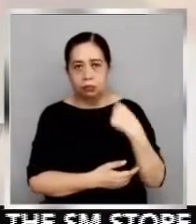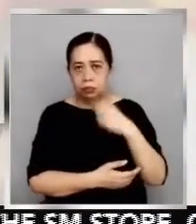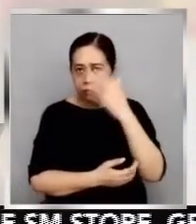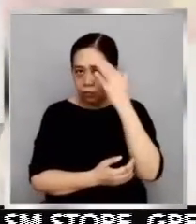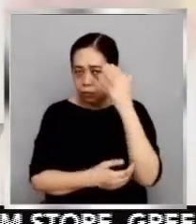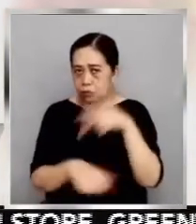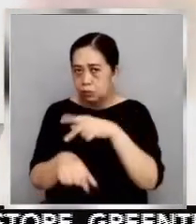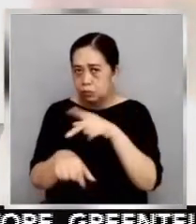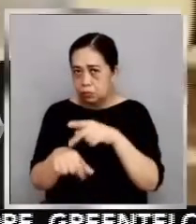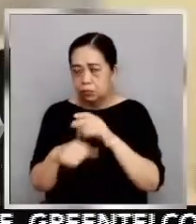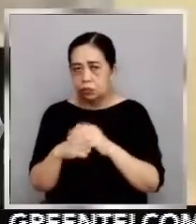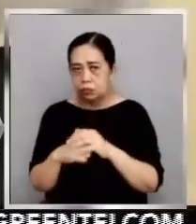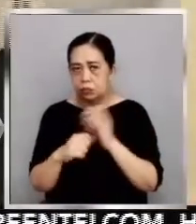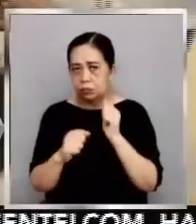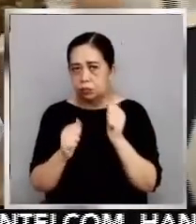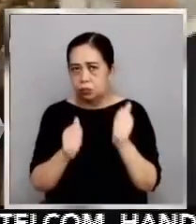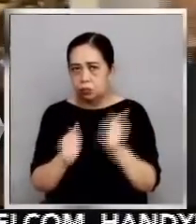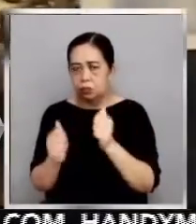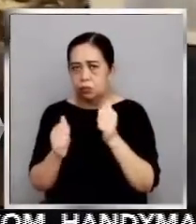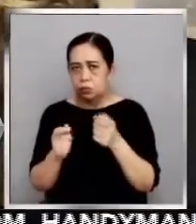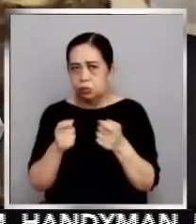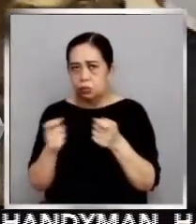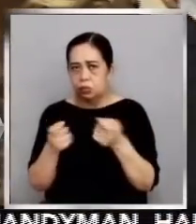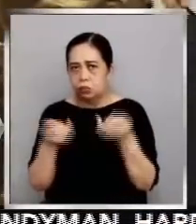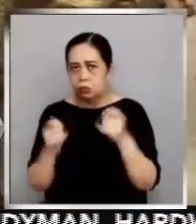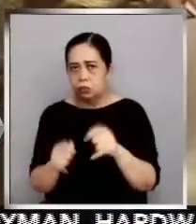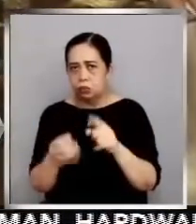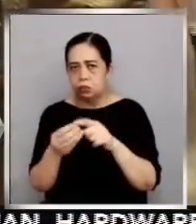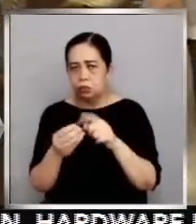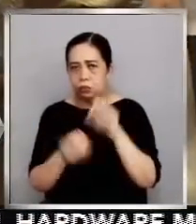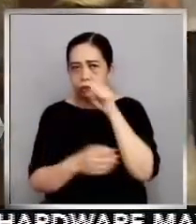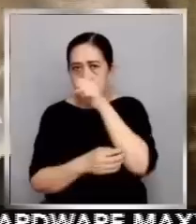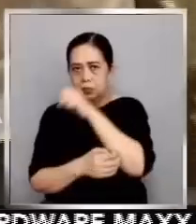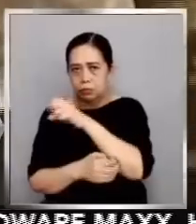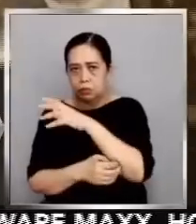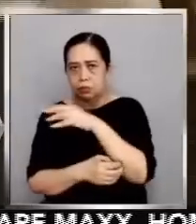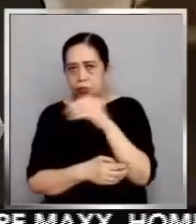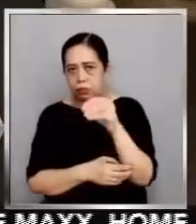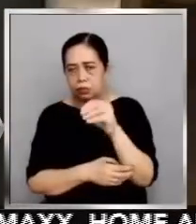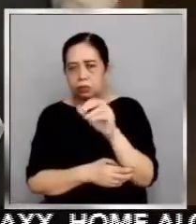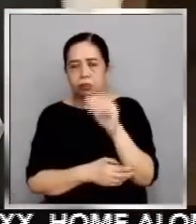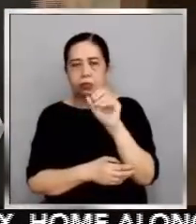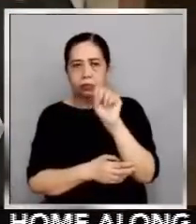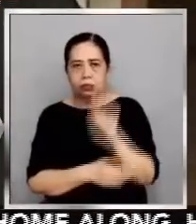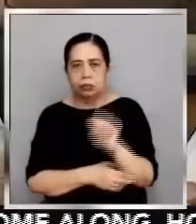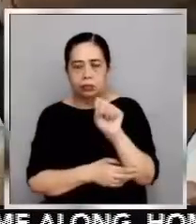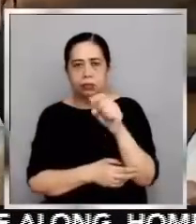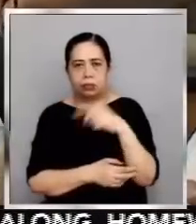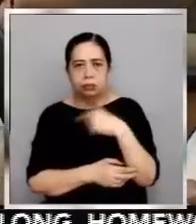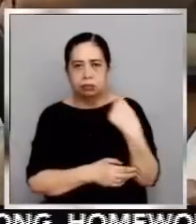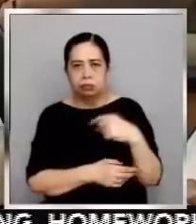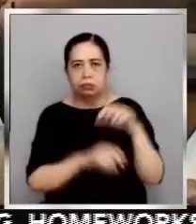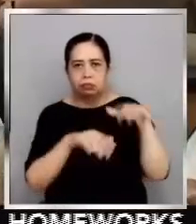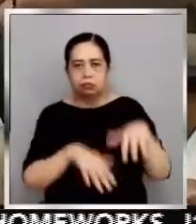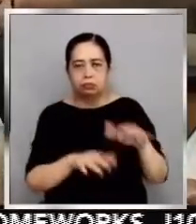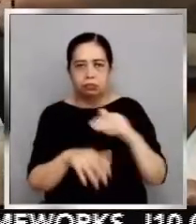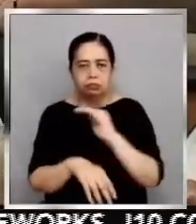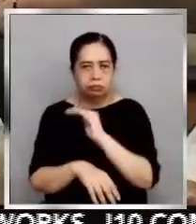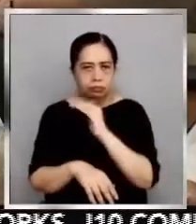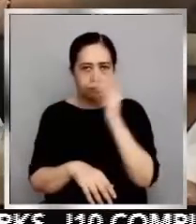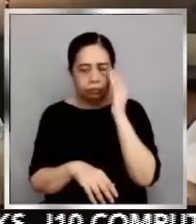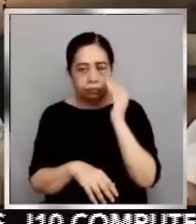Pilipinas na maayos anyang hawakan ang mga issue kaugnay sa Taiwan at South China Sea. Nanawagan din daw siyang irespeto ang